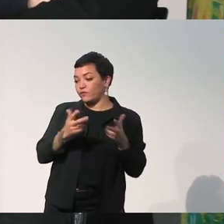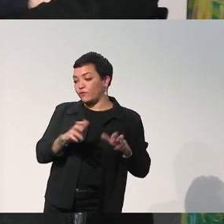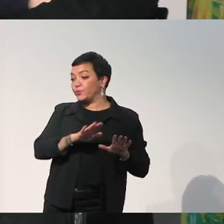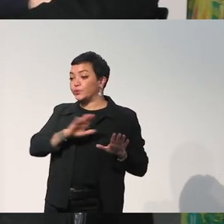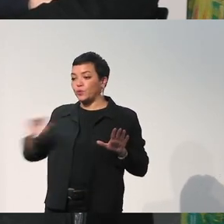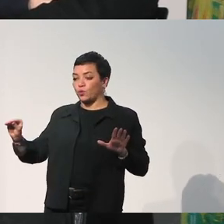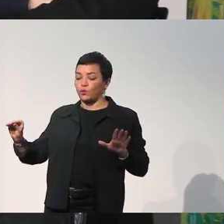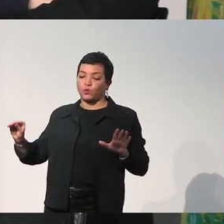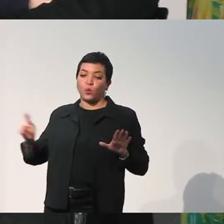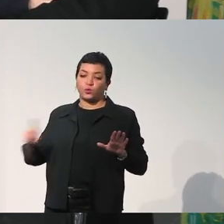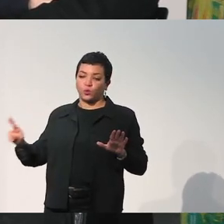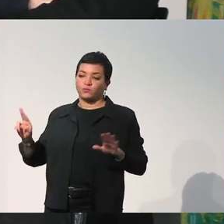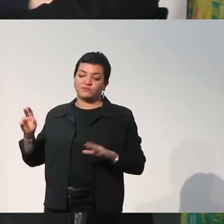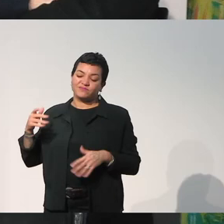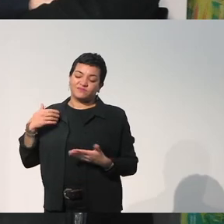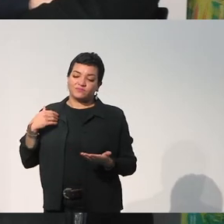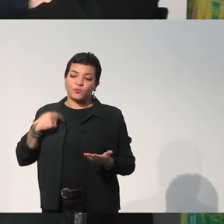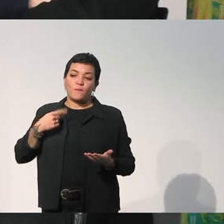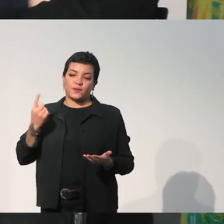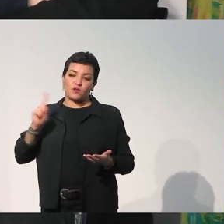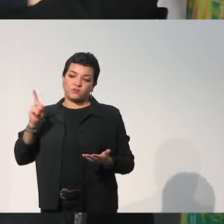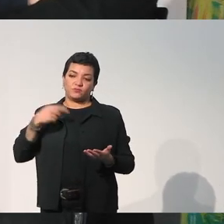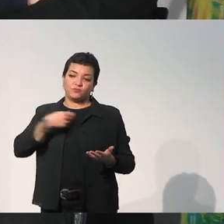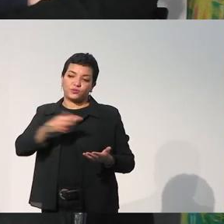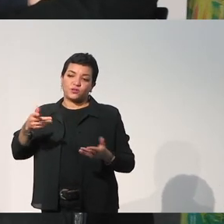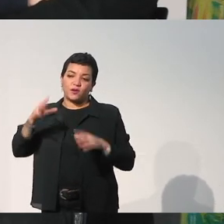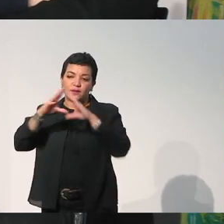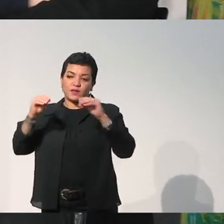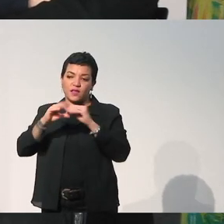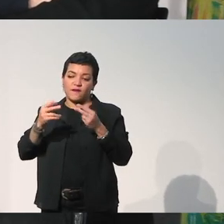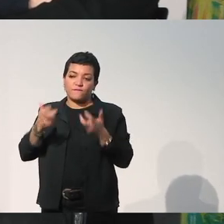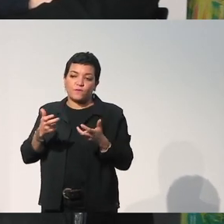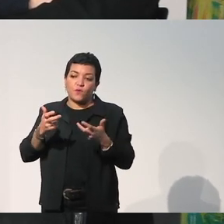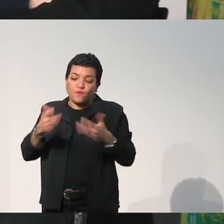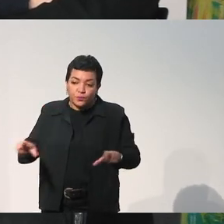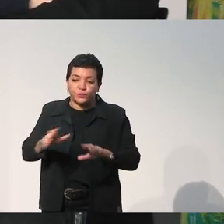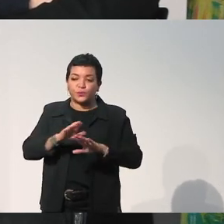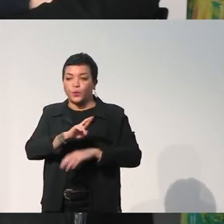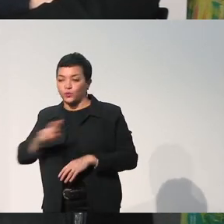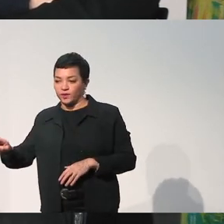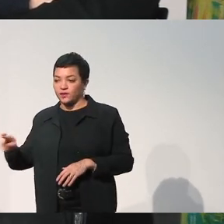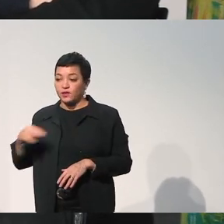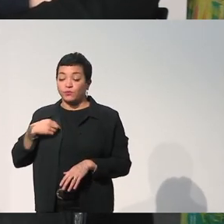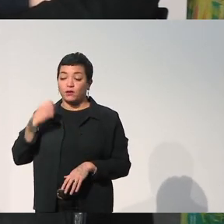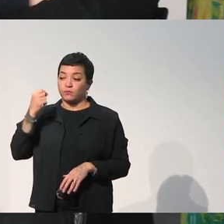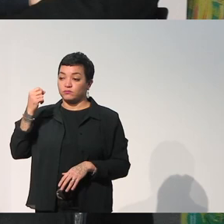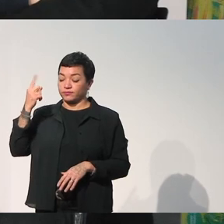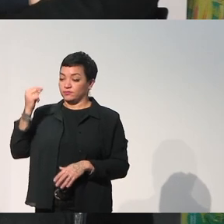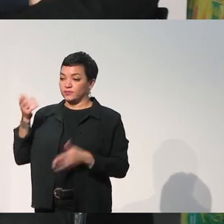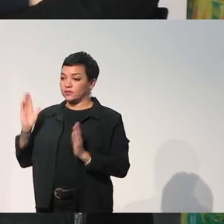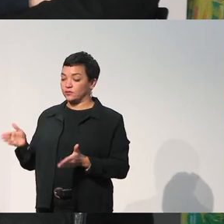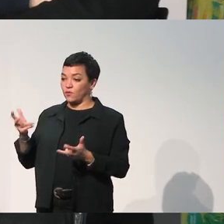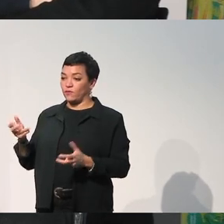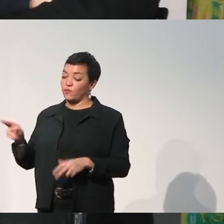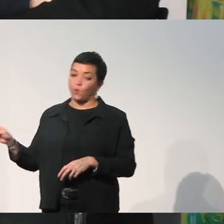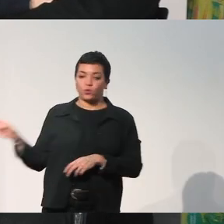connaissent quand on quitte le pays. Et cette révolution m'a un peu... Disons qu'en 2 jours, j'ai pris un billet, j'y suis retourné. Et j'ai voulu écrire dessus, j'ai écrit pour